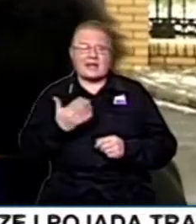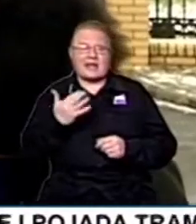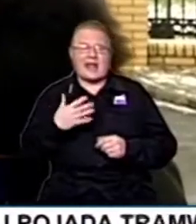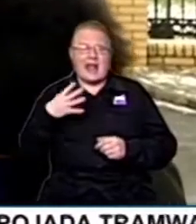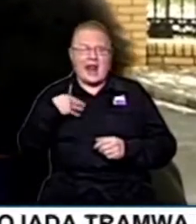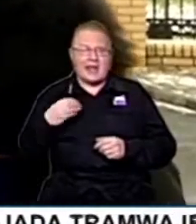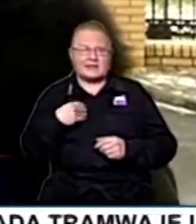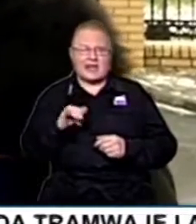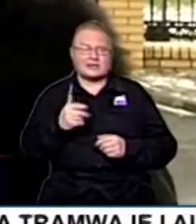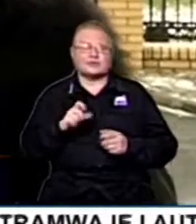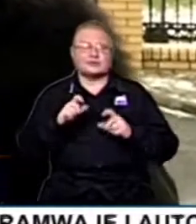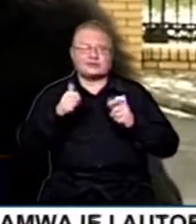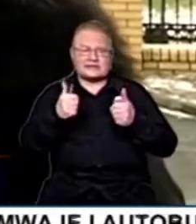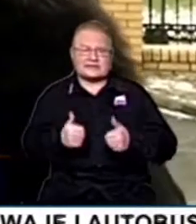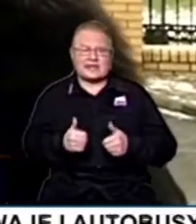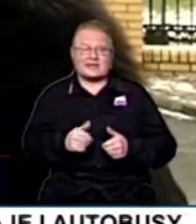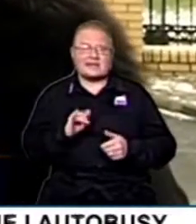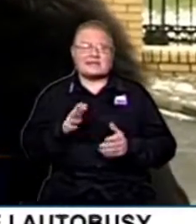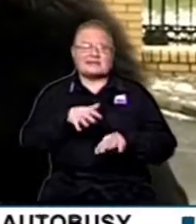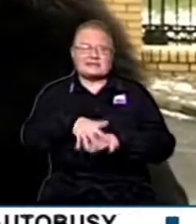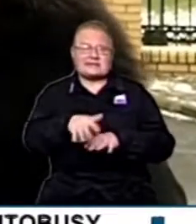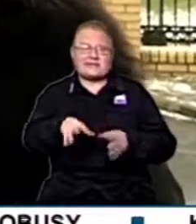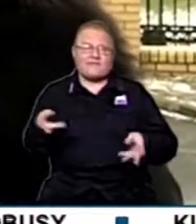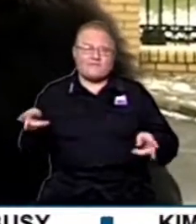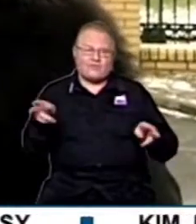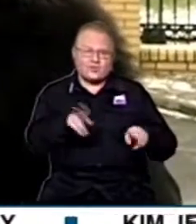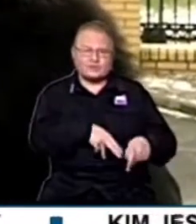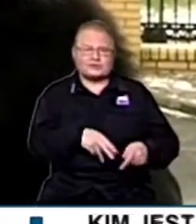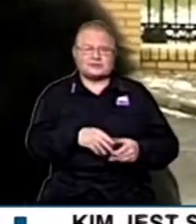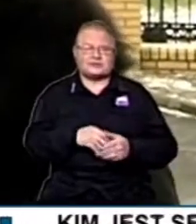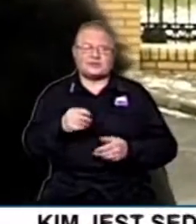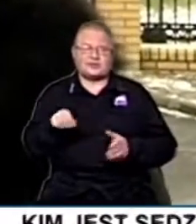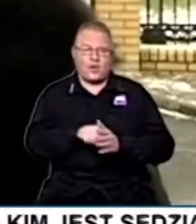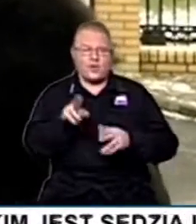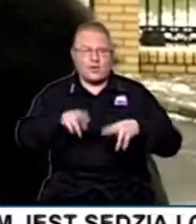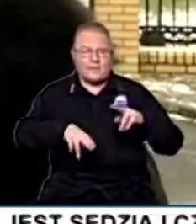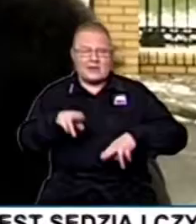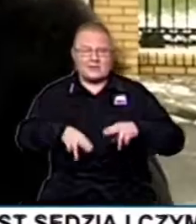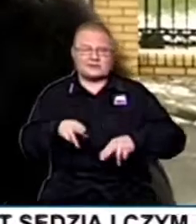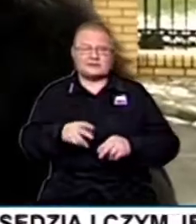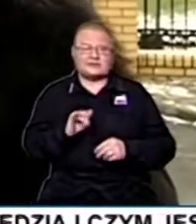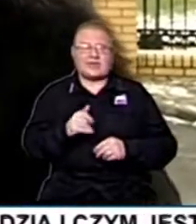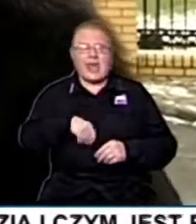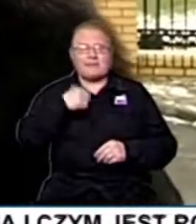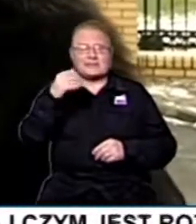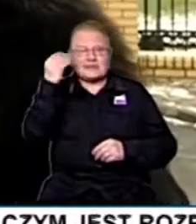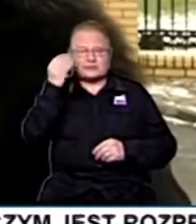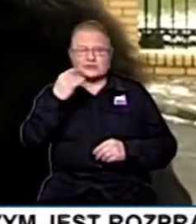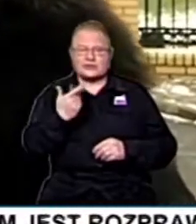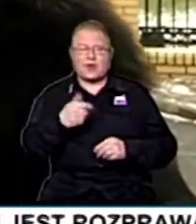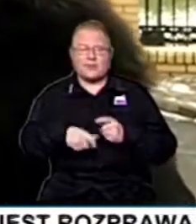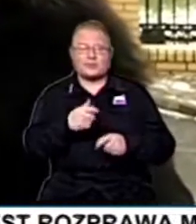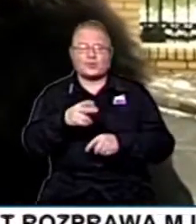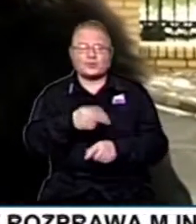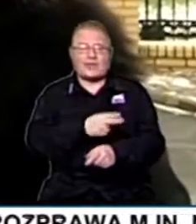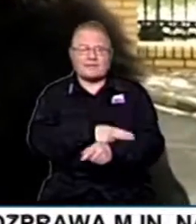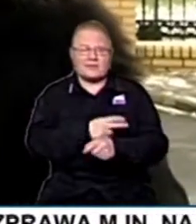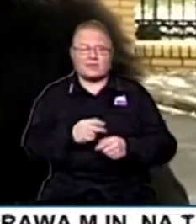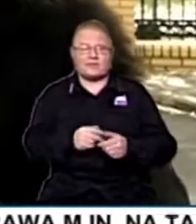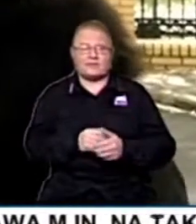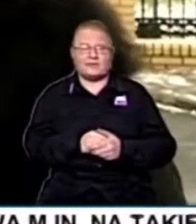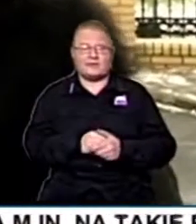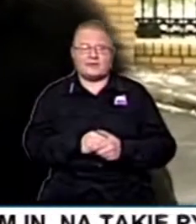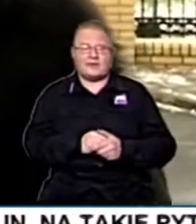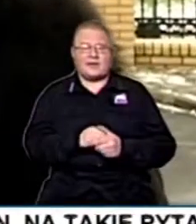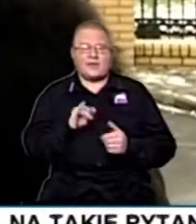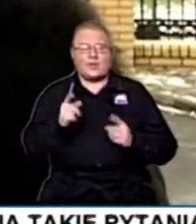wreszcie coś się wydarzy i system wróci, edukacyjny wróci do normalności, żeby z nauczycieli przestać robić urzędników, tak jak do tej pory to było